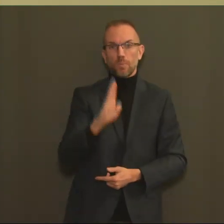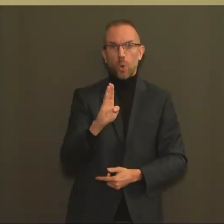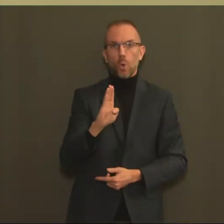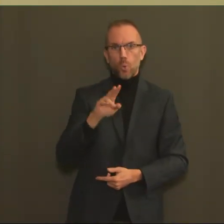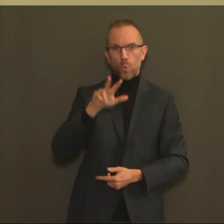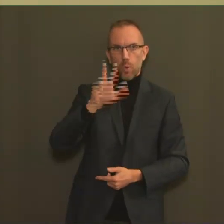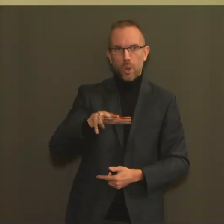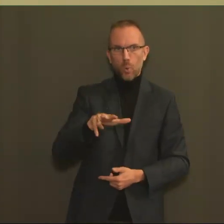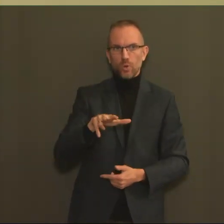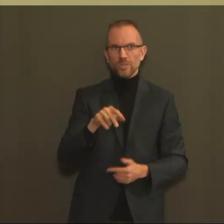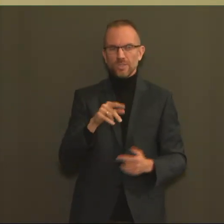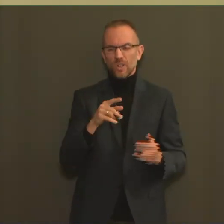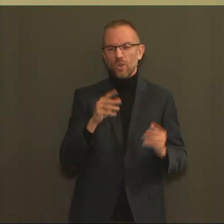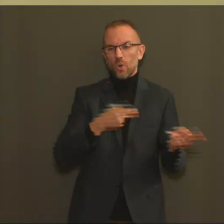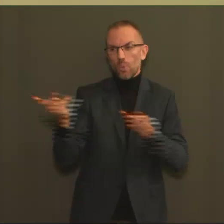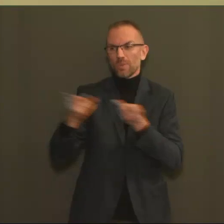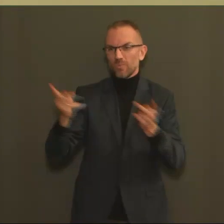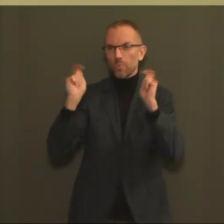specialisatie